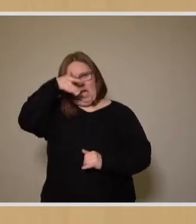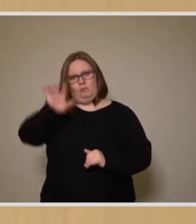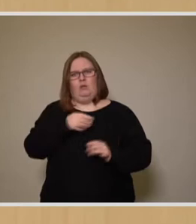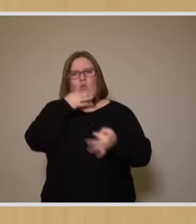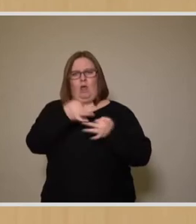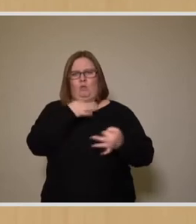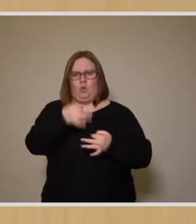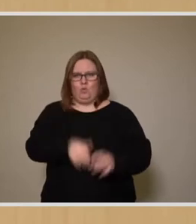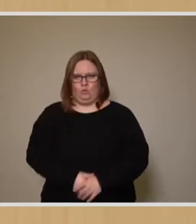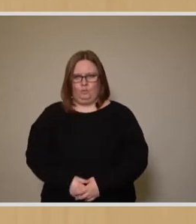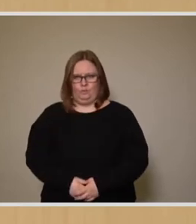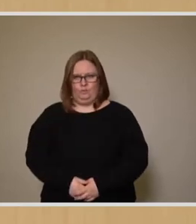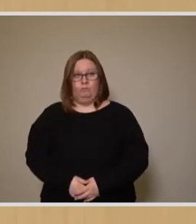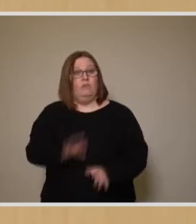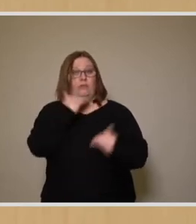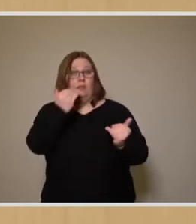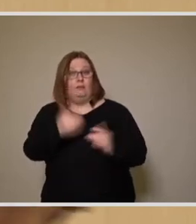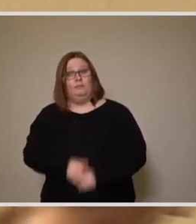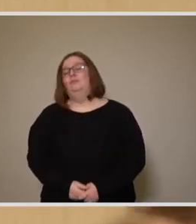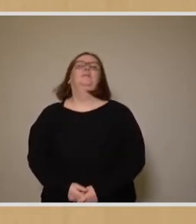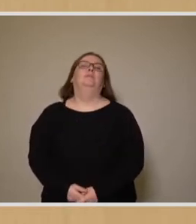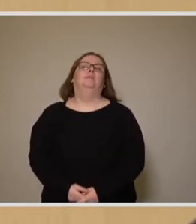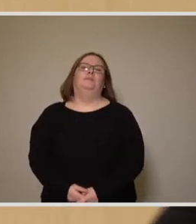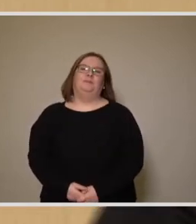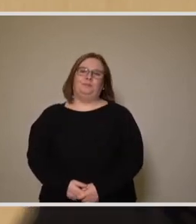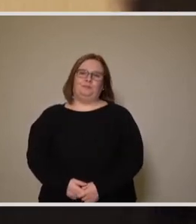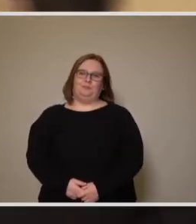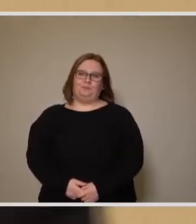Expertinnenanhörung. Vielen Dank.